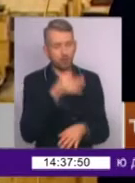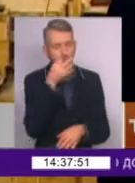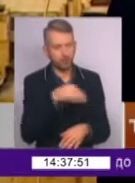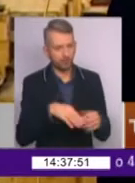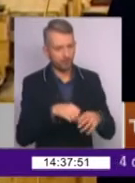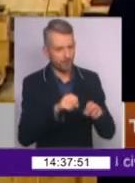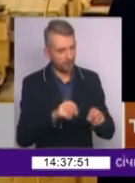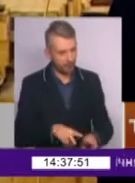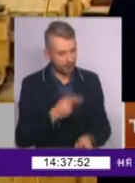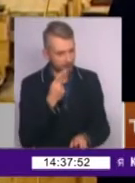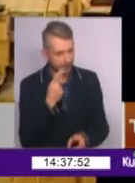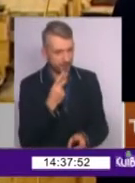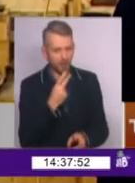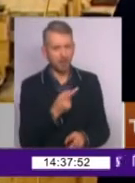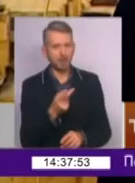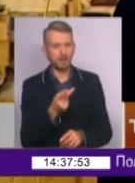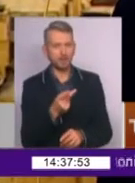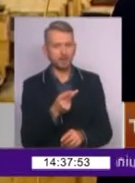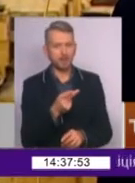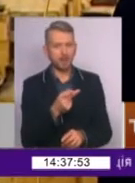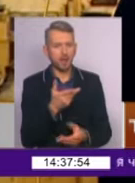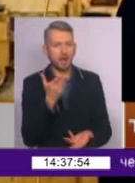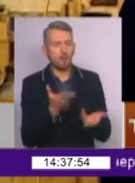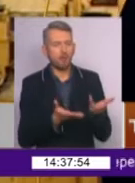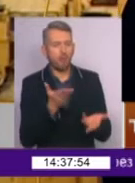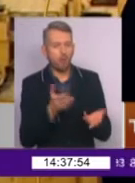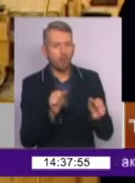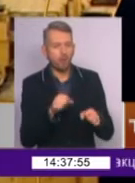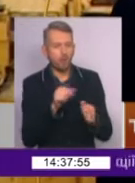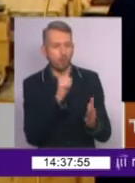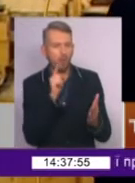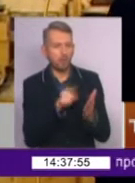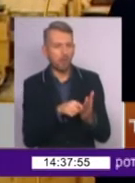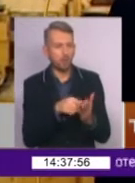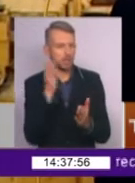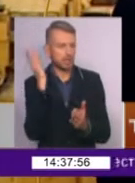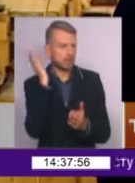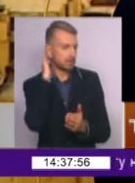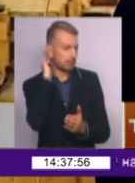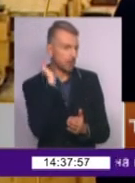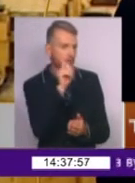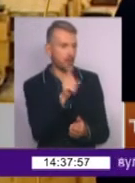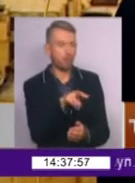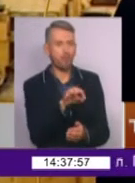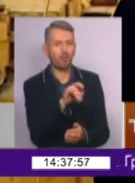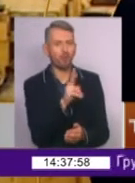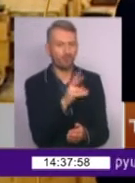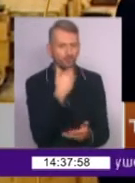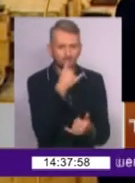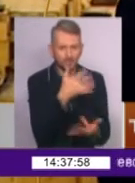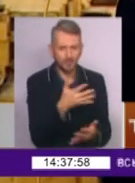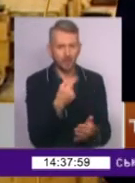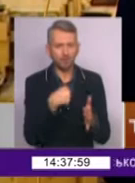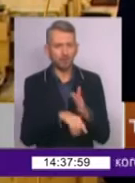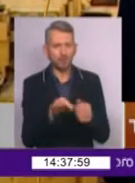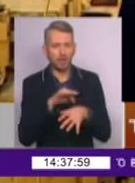по-друге, ніколи не штиркає. Тобто, ймовірність потрапити в спинний мозок майже відсутня, оскільки проводиться